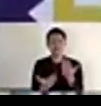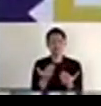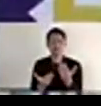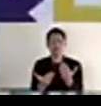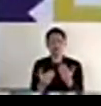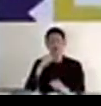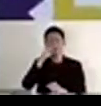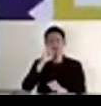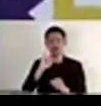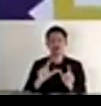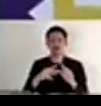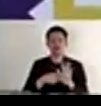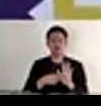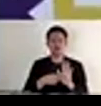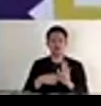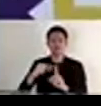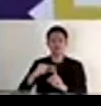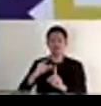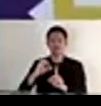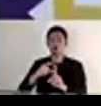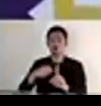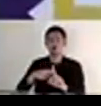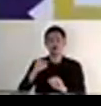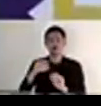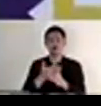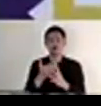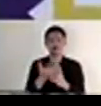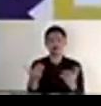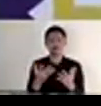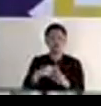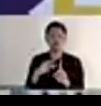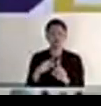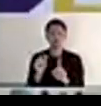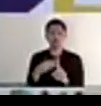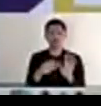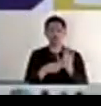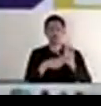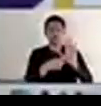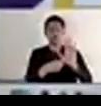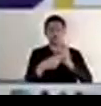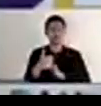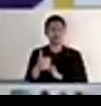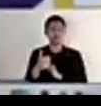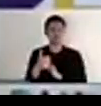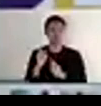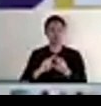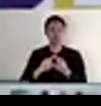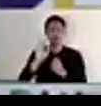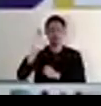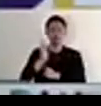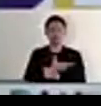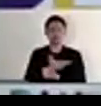pasti Wa nanti produk-produk ini nanti bisa kita akses di pihak juga ya Maksudnya kita bisa Tampilkan dicap juga ya biar teman-teman nanti